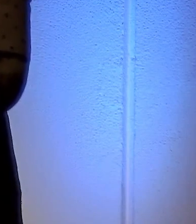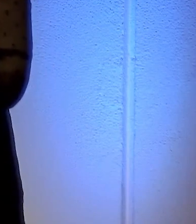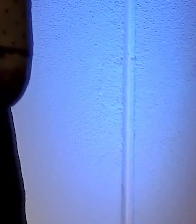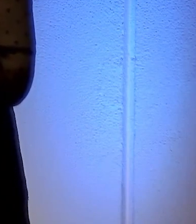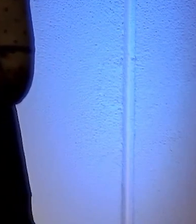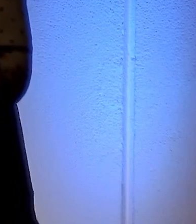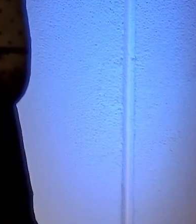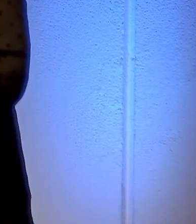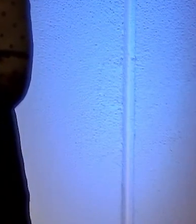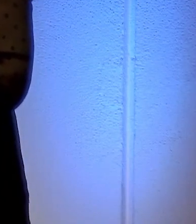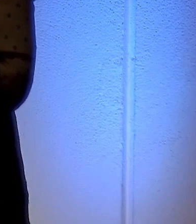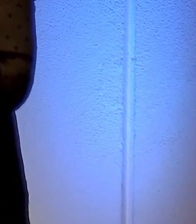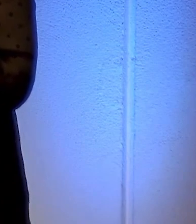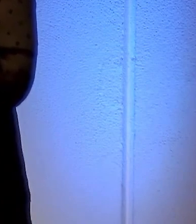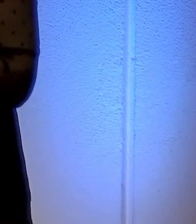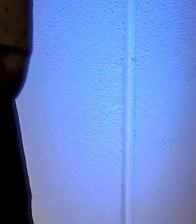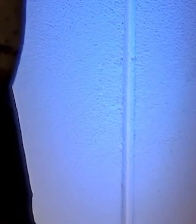Solidarnost, Sirena,